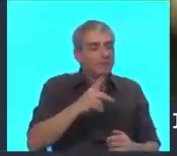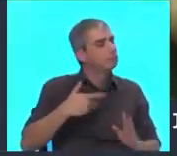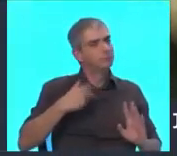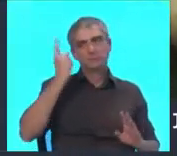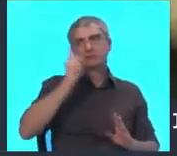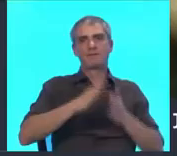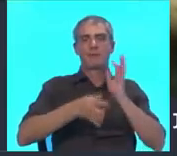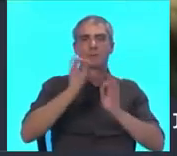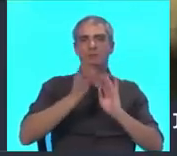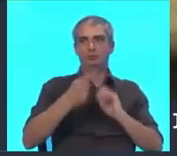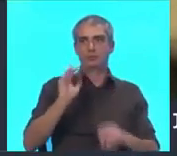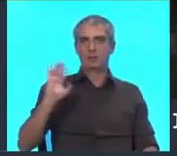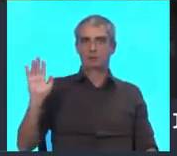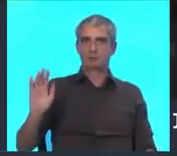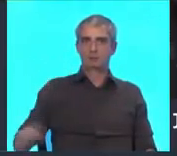משפט.